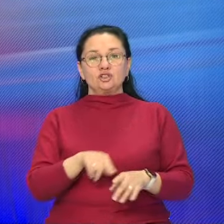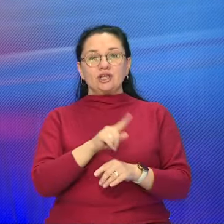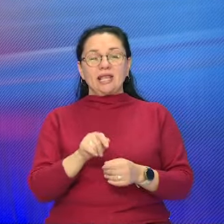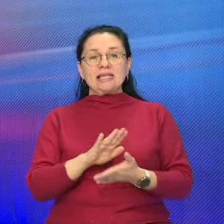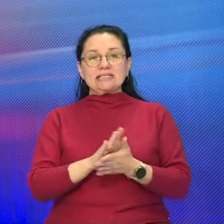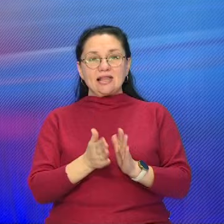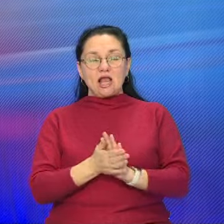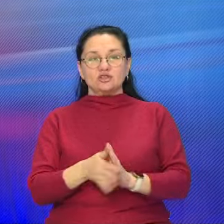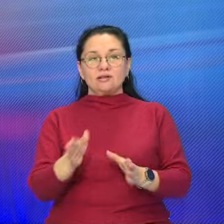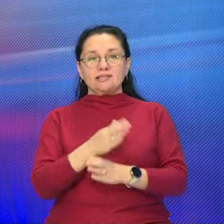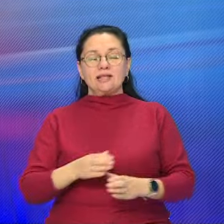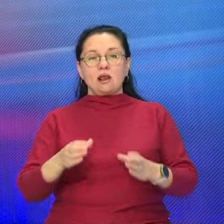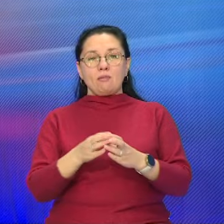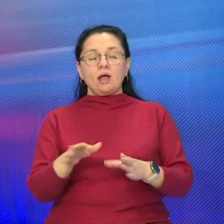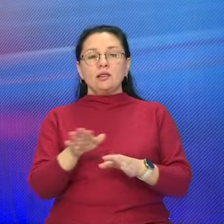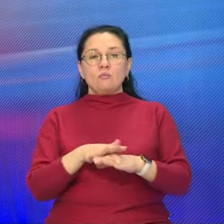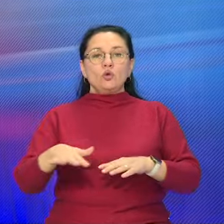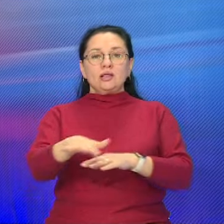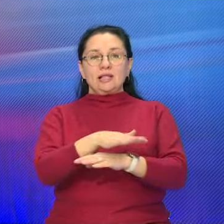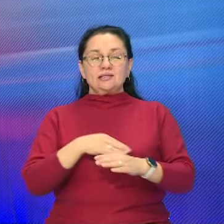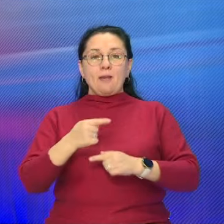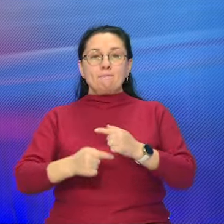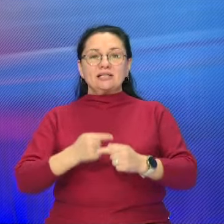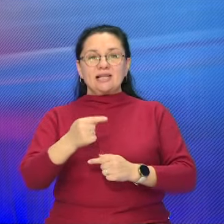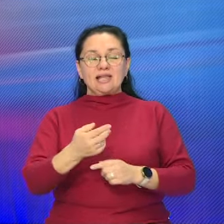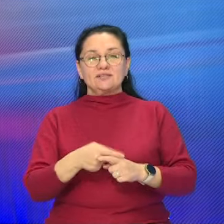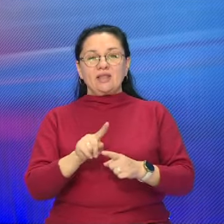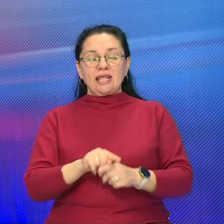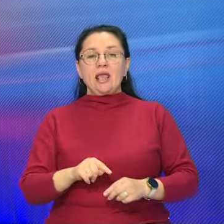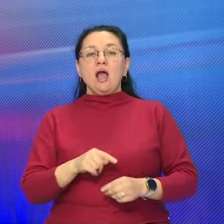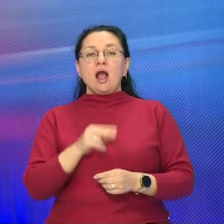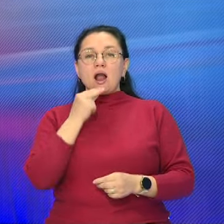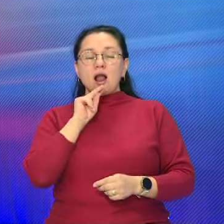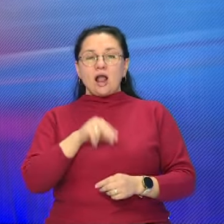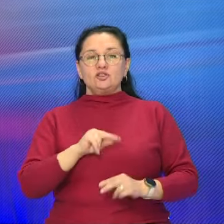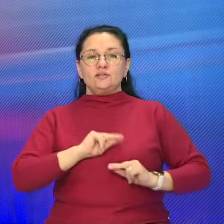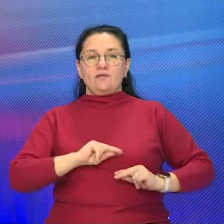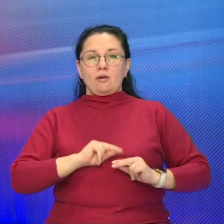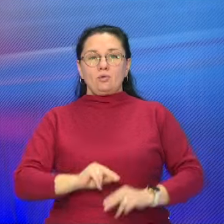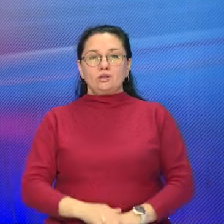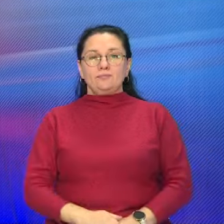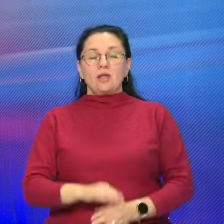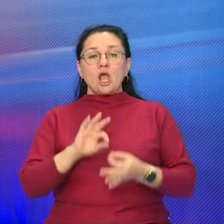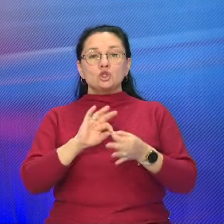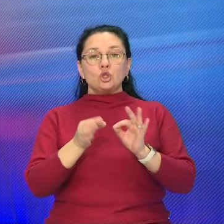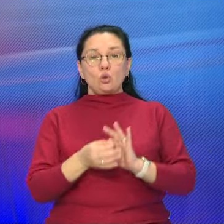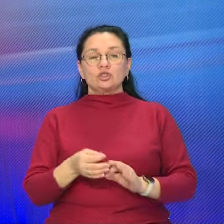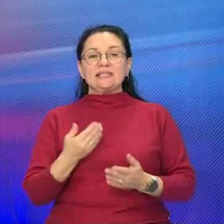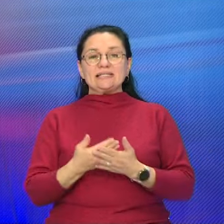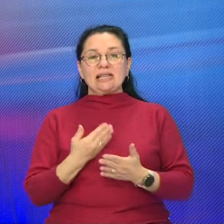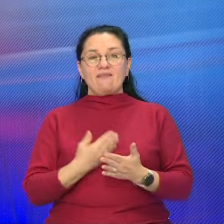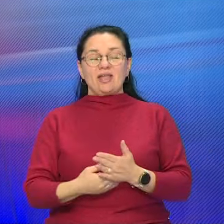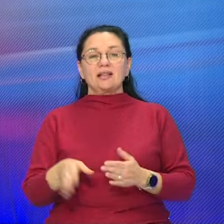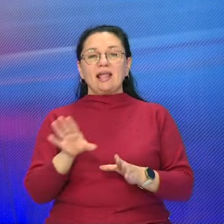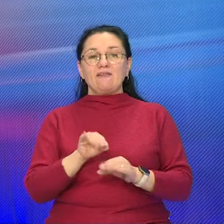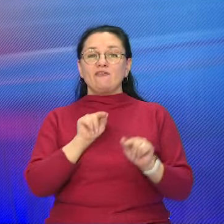изладженности команды залежит и масштаб наступствов, и якость працы энергосистемы в целом. Сложности, наверное, для участников